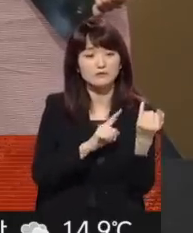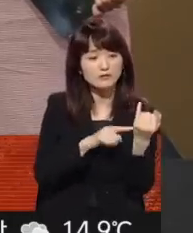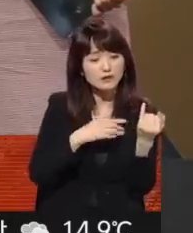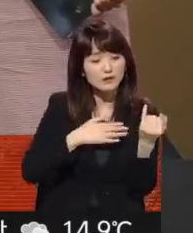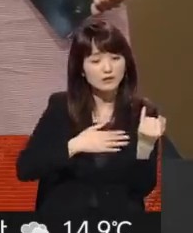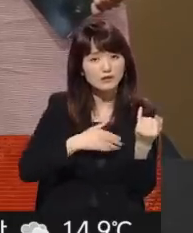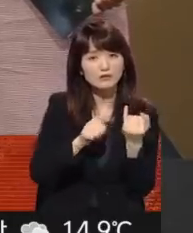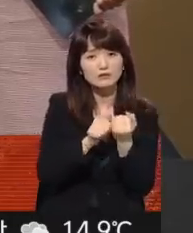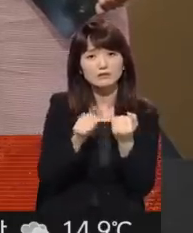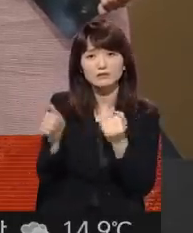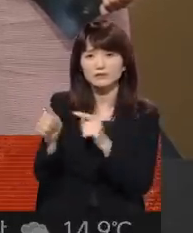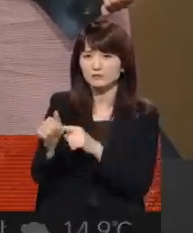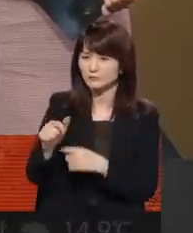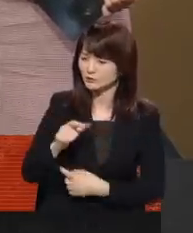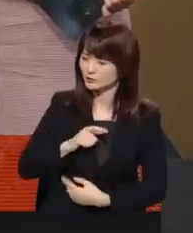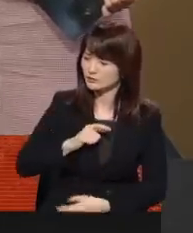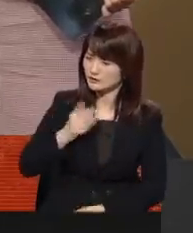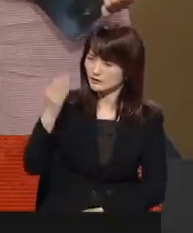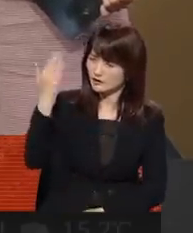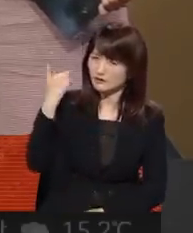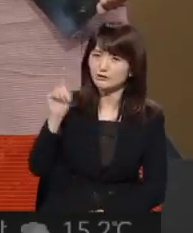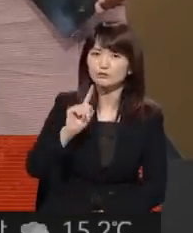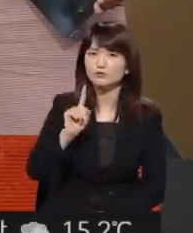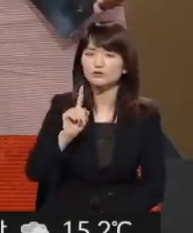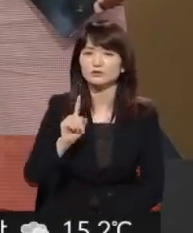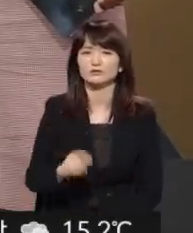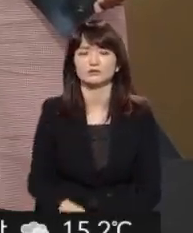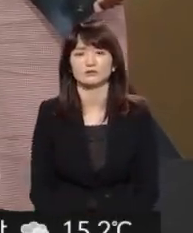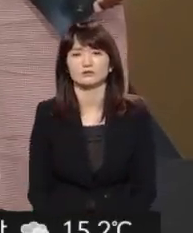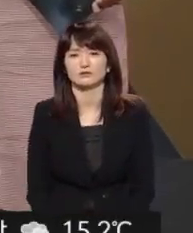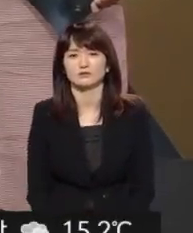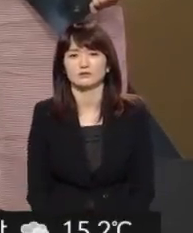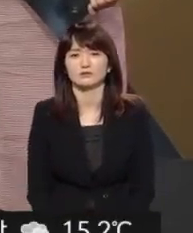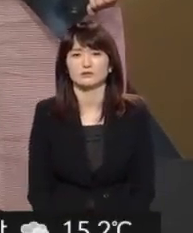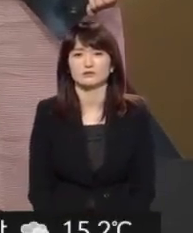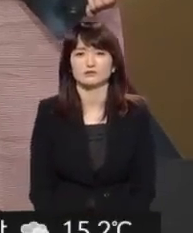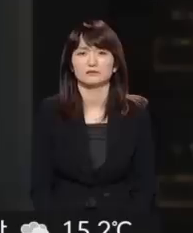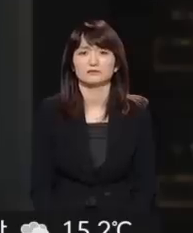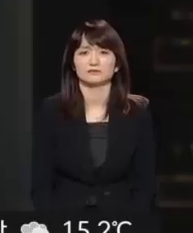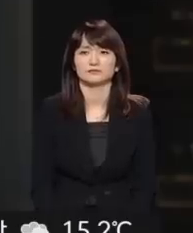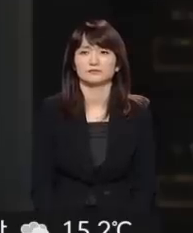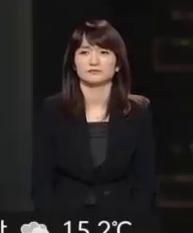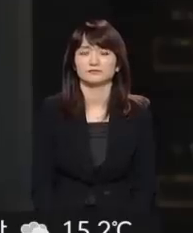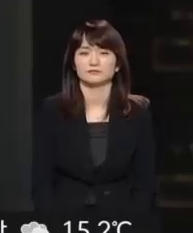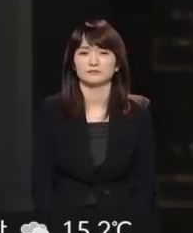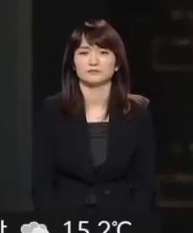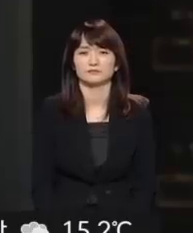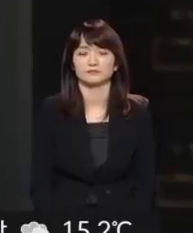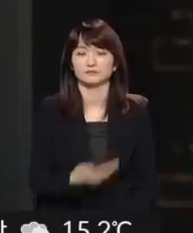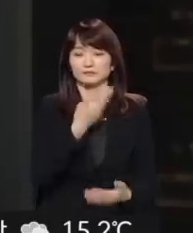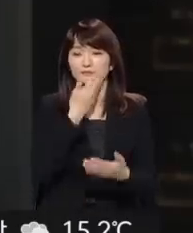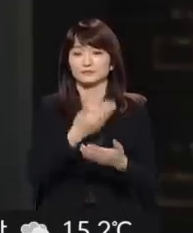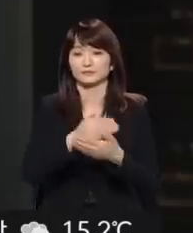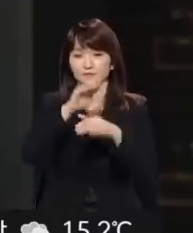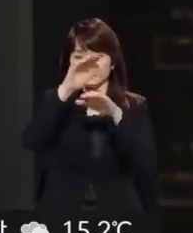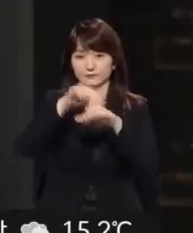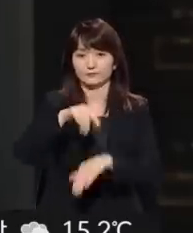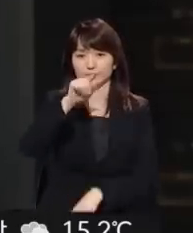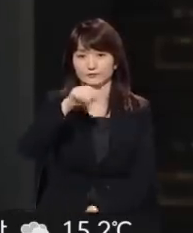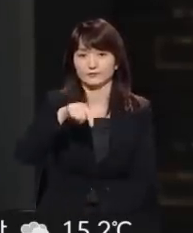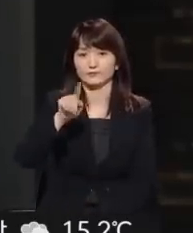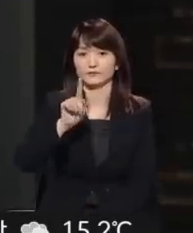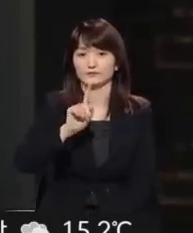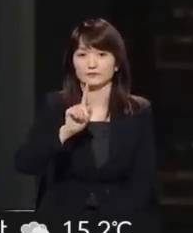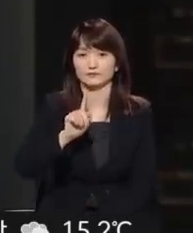여성이 알게 된 남편의 수상한 과거는 무엇이었을까요 자 그러면 바로 체크 포인트